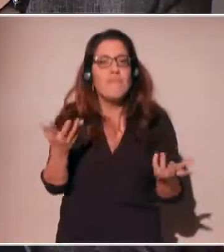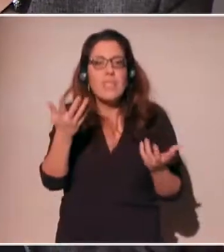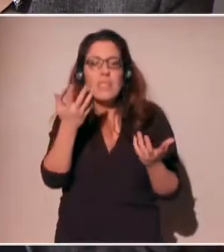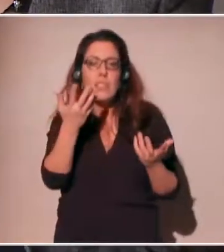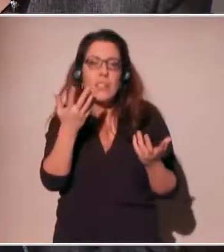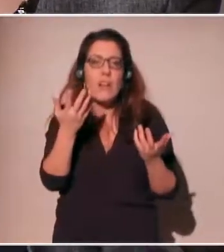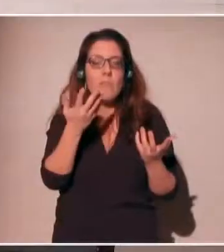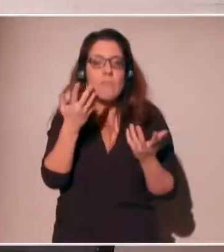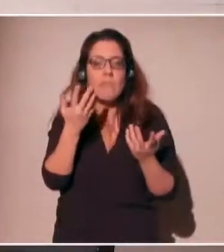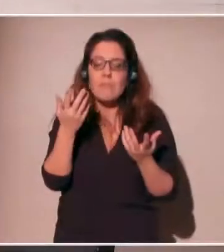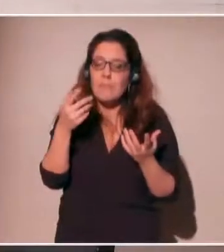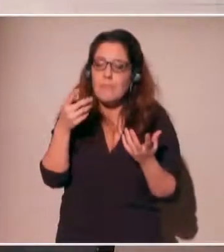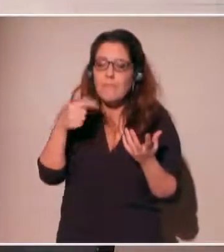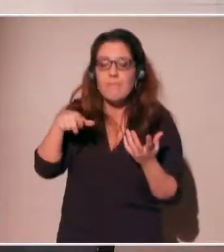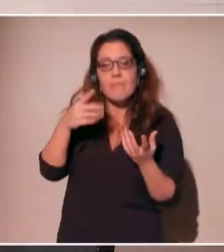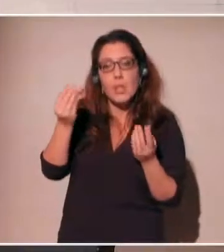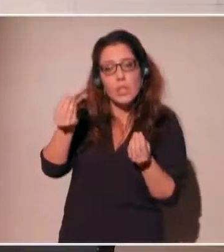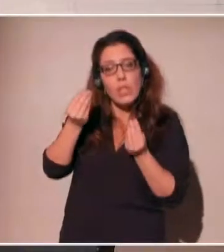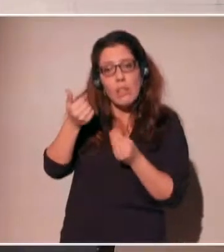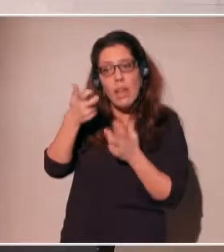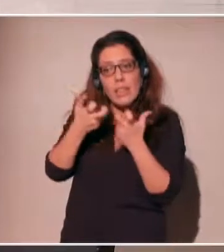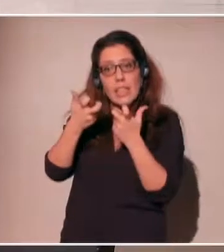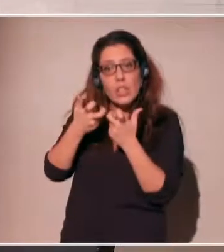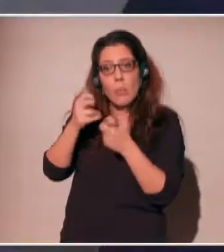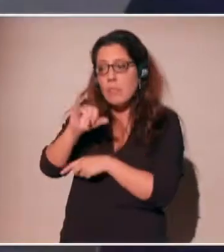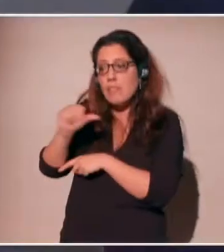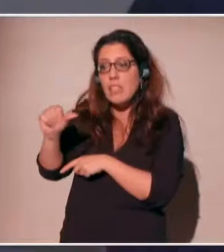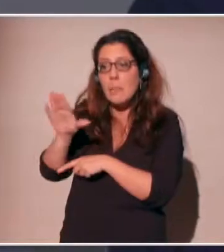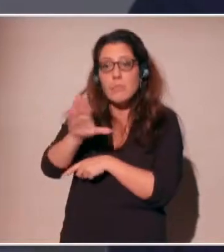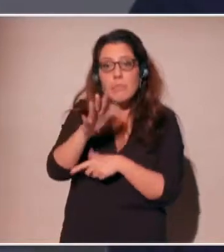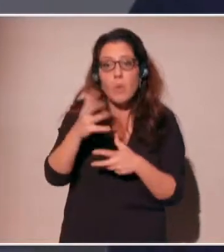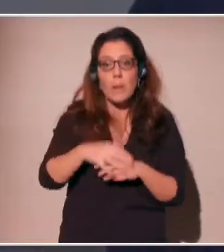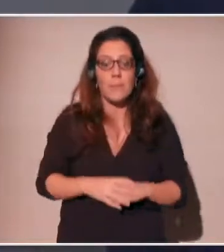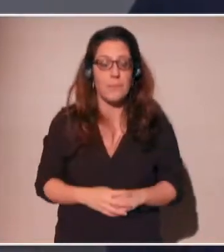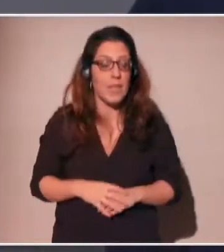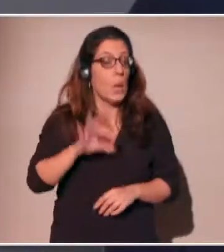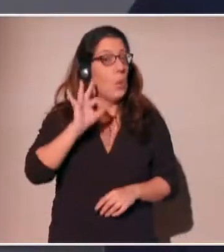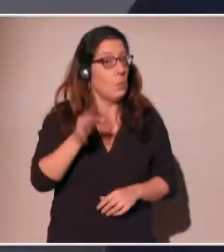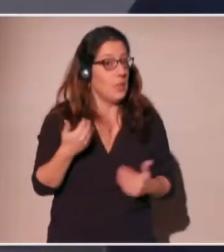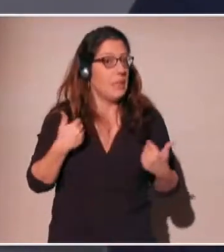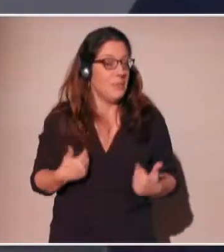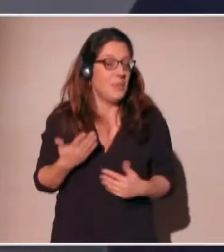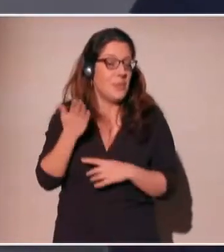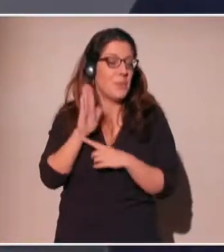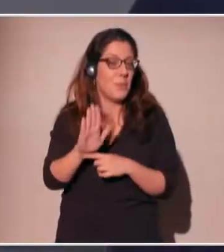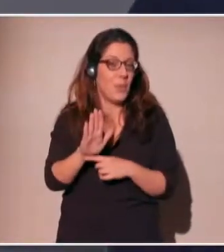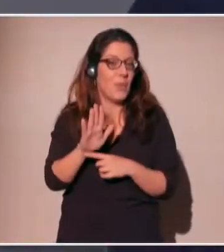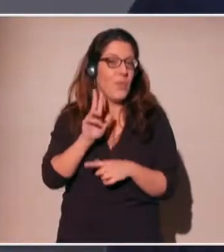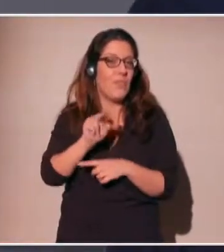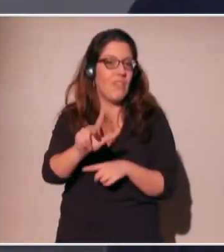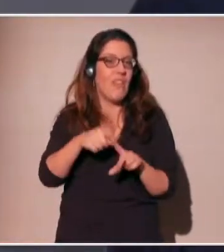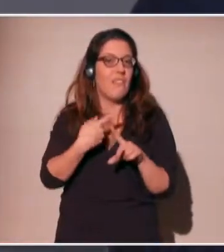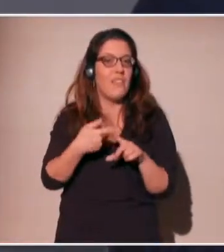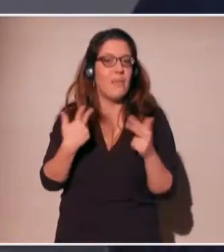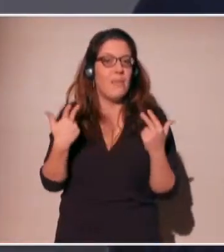donniez un exemple en matière d'intelligence artificielle. On commence par vous. Oui, je vais vous montrer un film